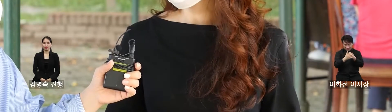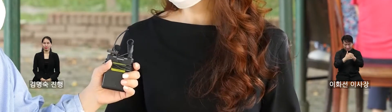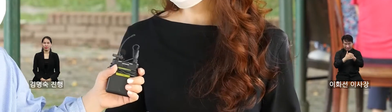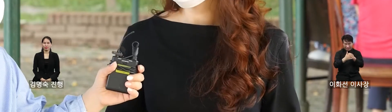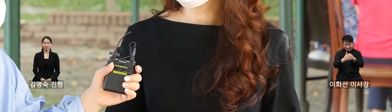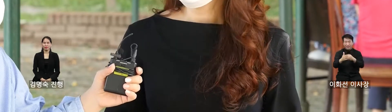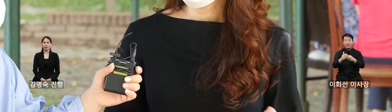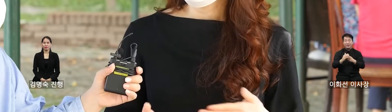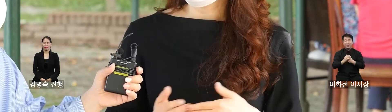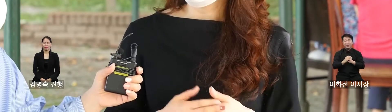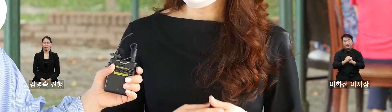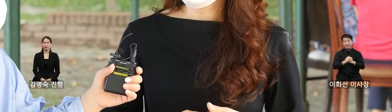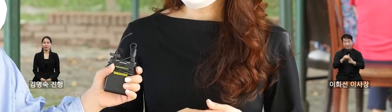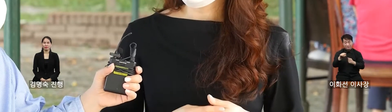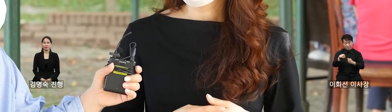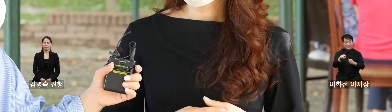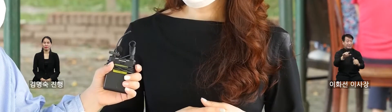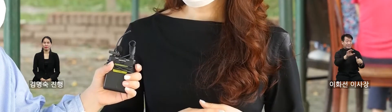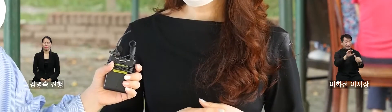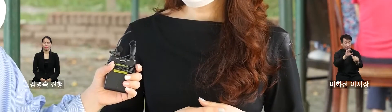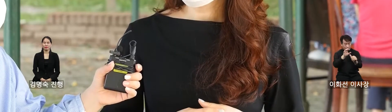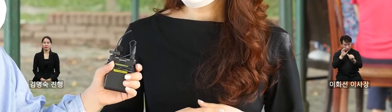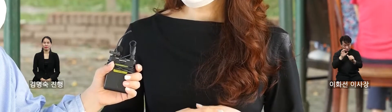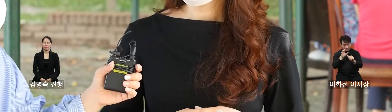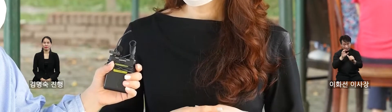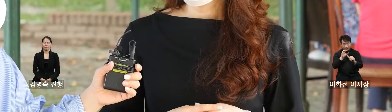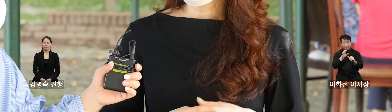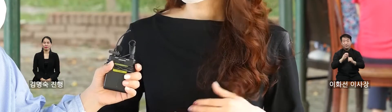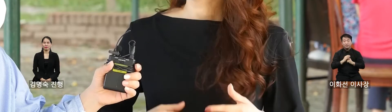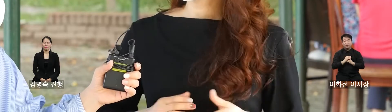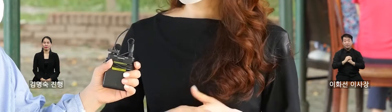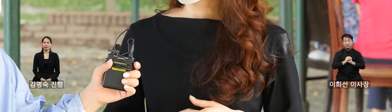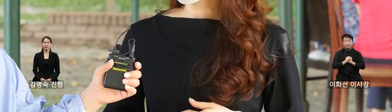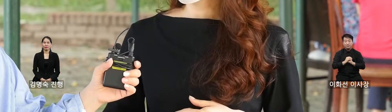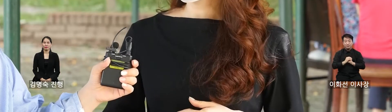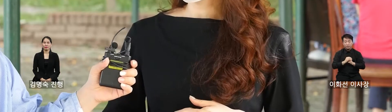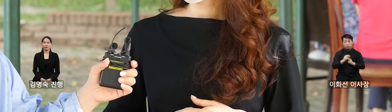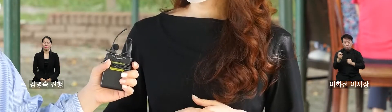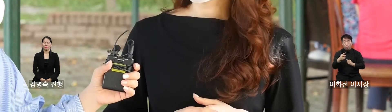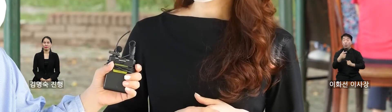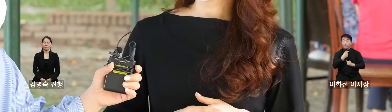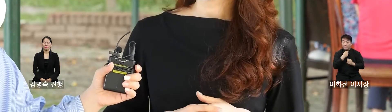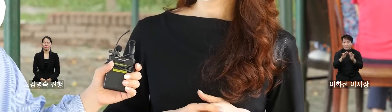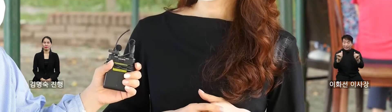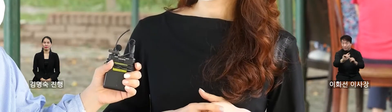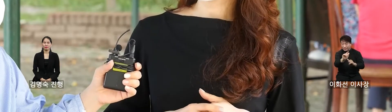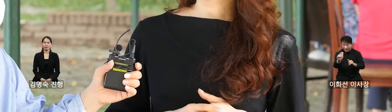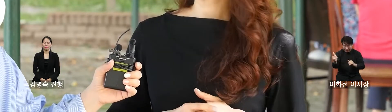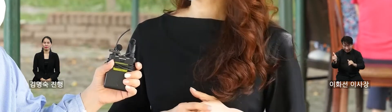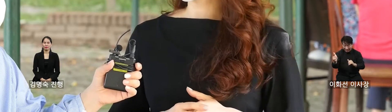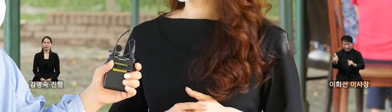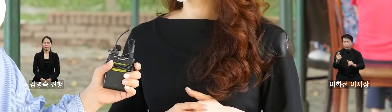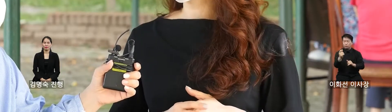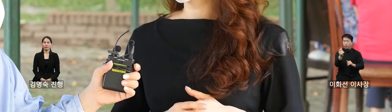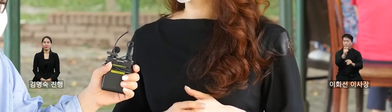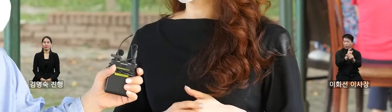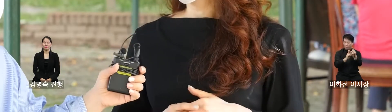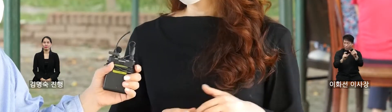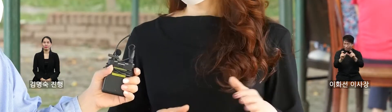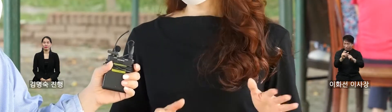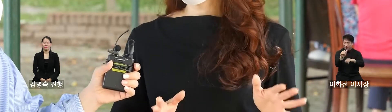부분이 있어서 그런 부분들을 또 하고 싶어하는 분들에게 조금 더 체계를